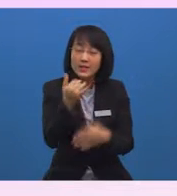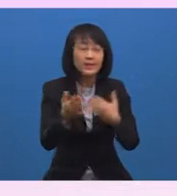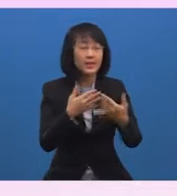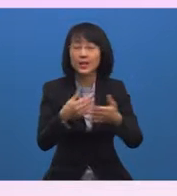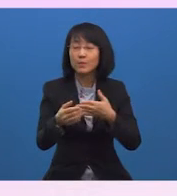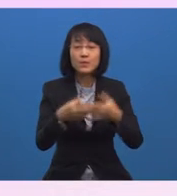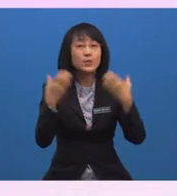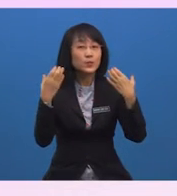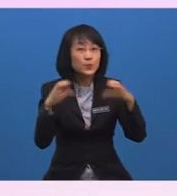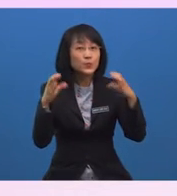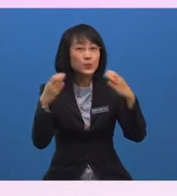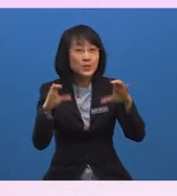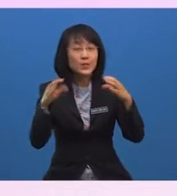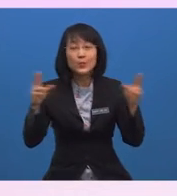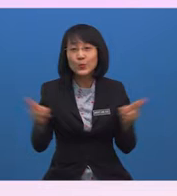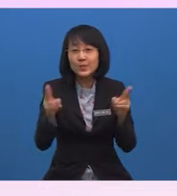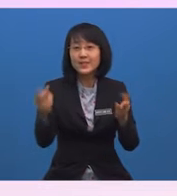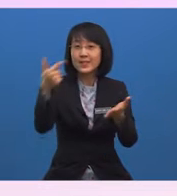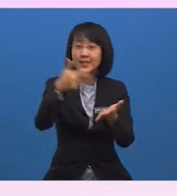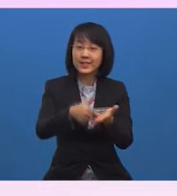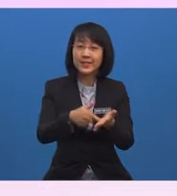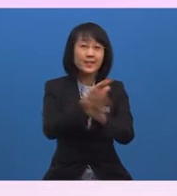asa. Kekuatan magnet.